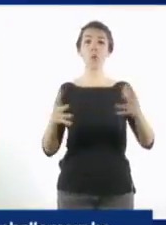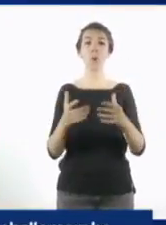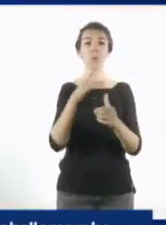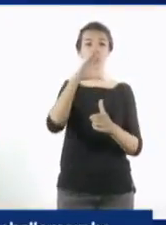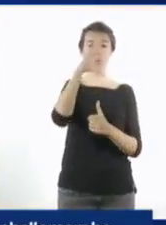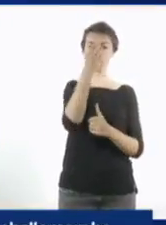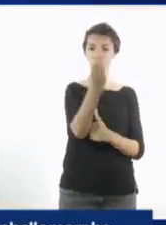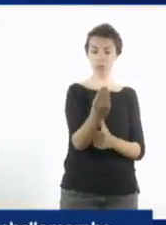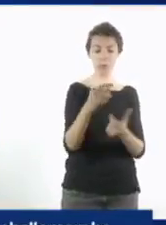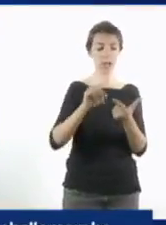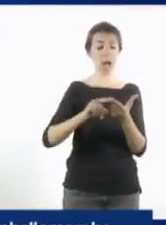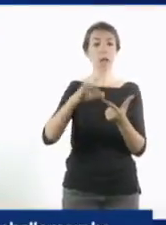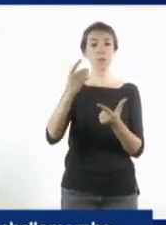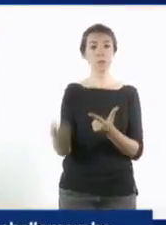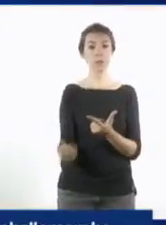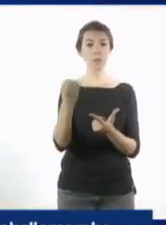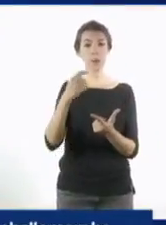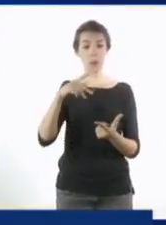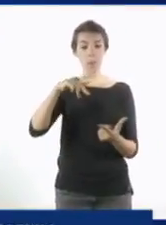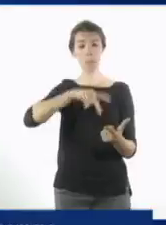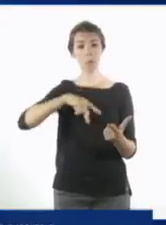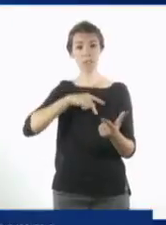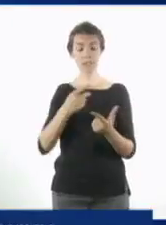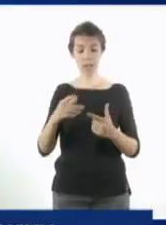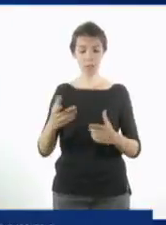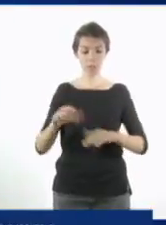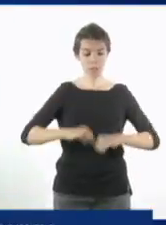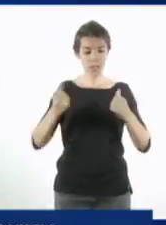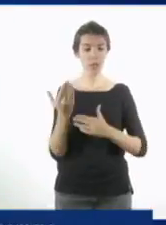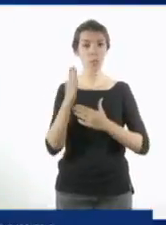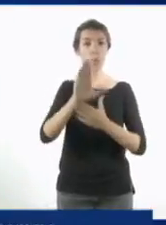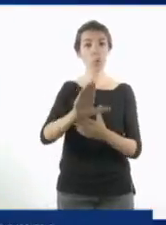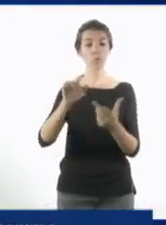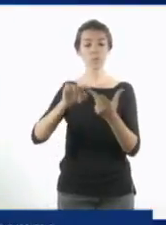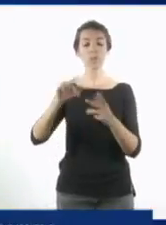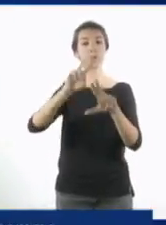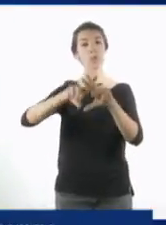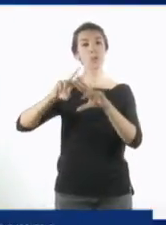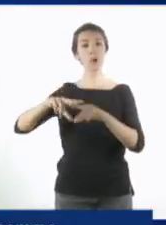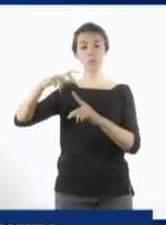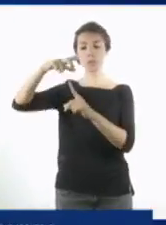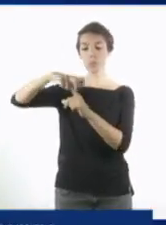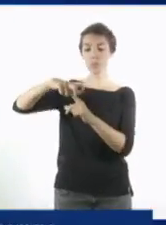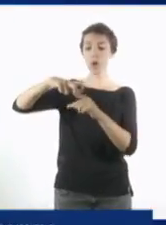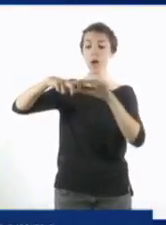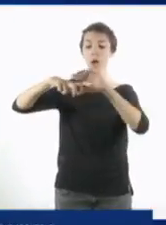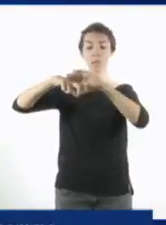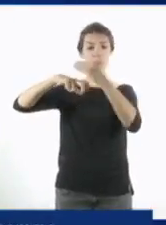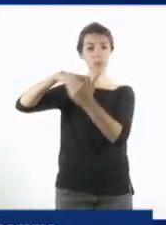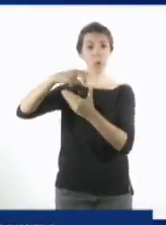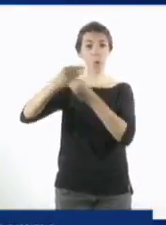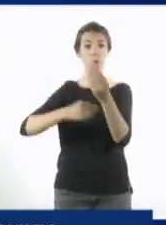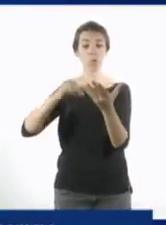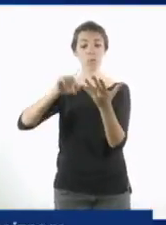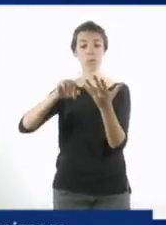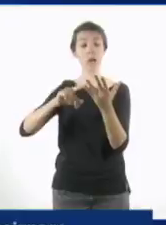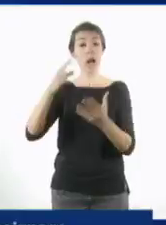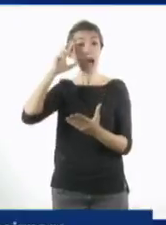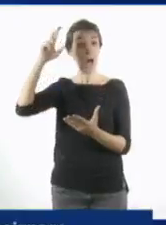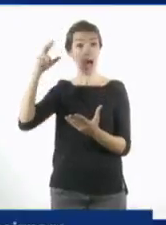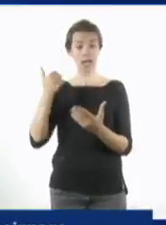exalte la virilité de leurs propriétaires, en forme d'étoile, fongiforme comme le chapeau d'un champignon, et puis, très rare,